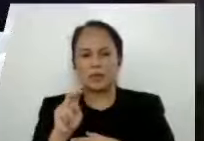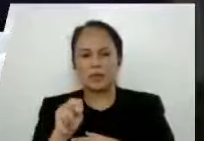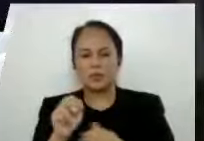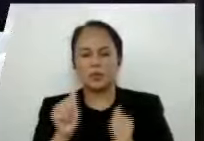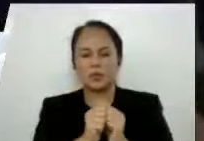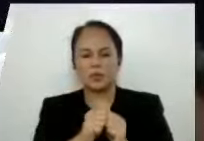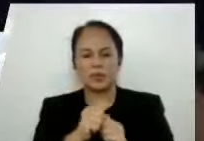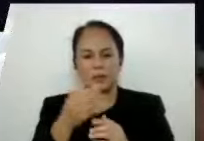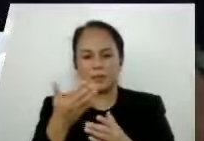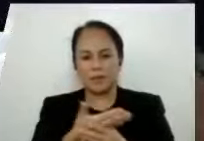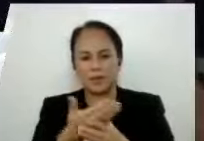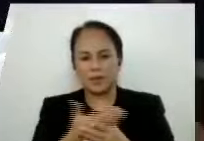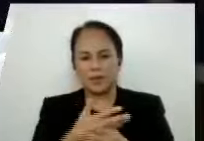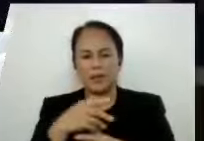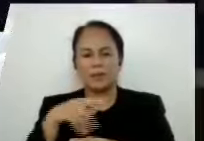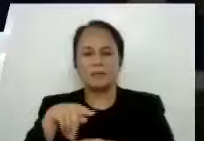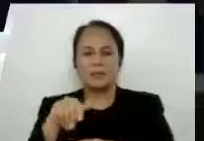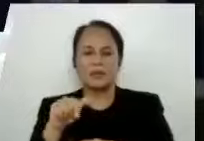tsaka tom yum. Bakit sir?